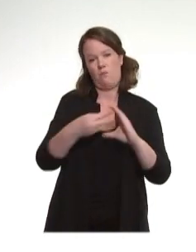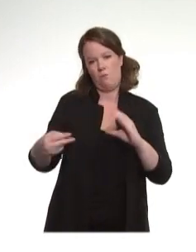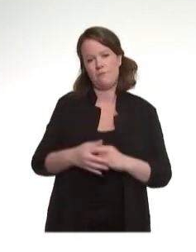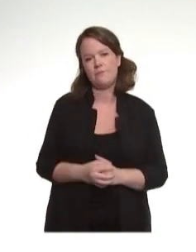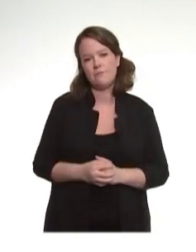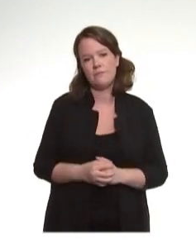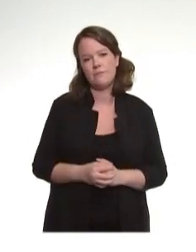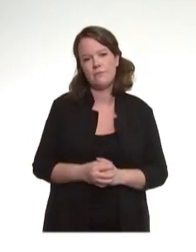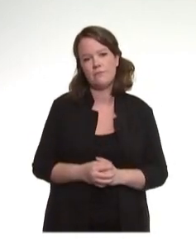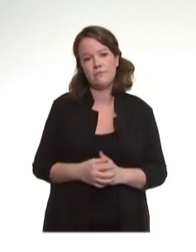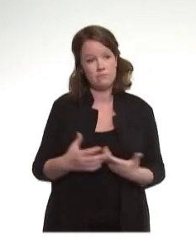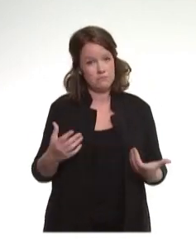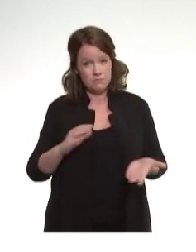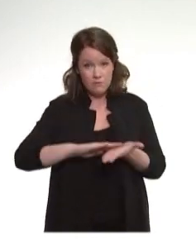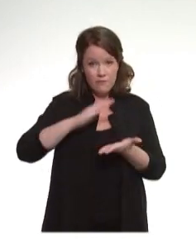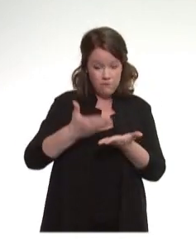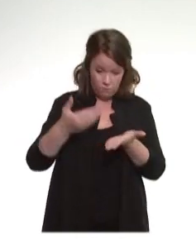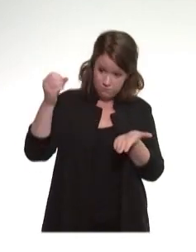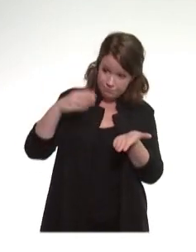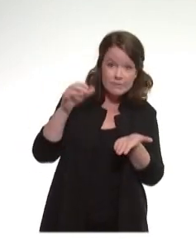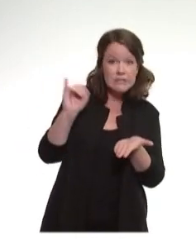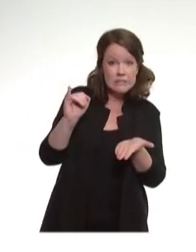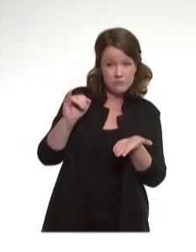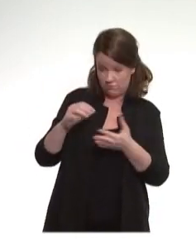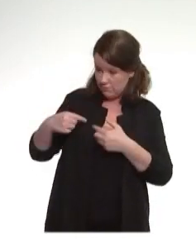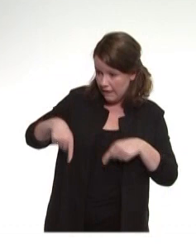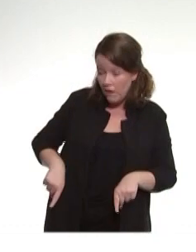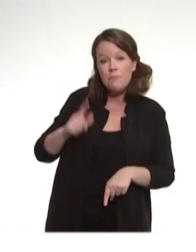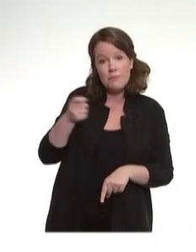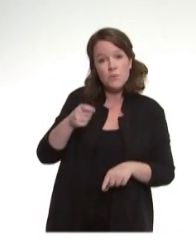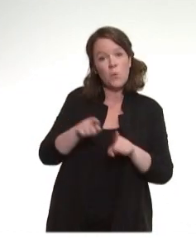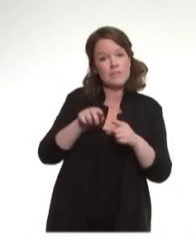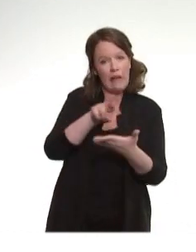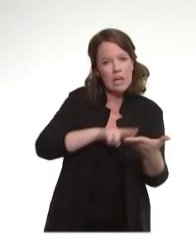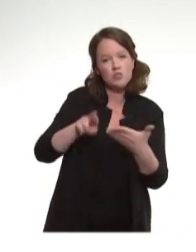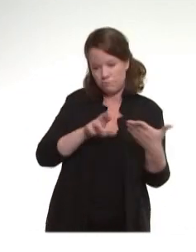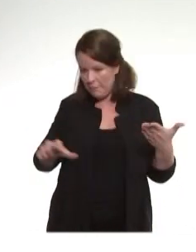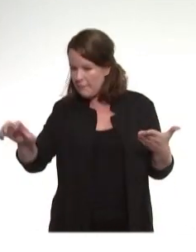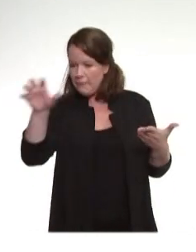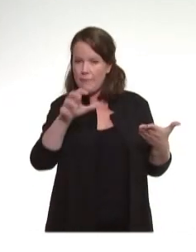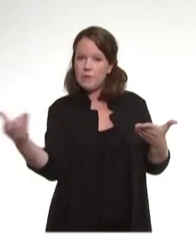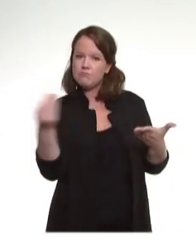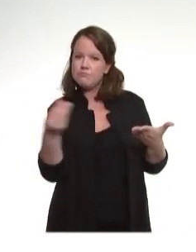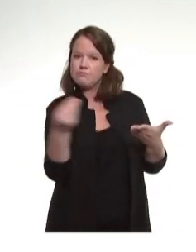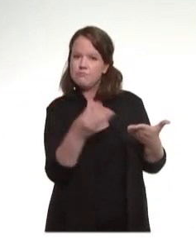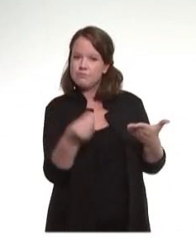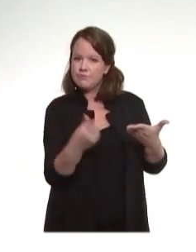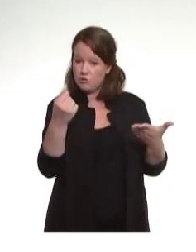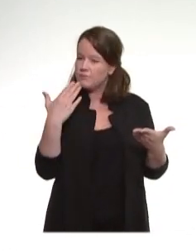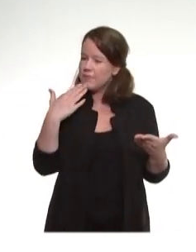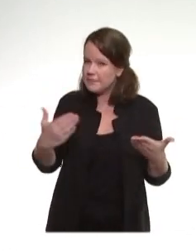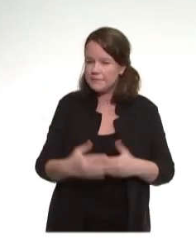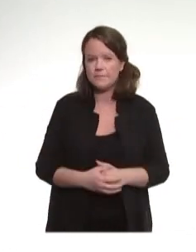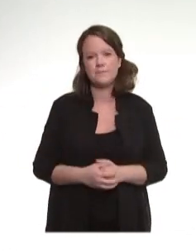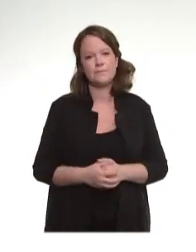et les régions que je tiens à remercier pour leur engagement mais nous voyons bien aujourd'hui que ce fonds ne permet pas